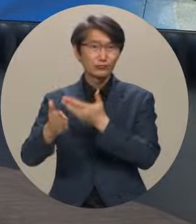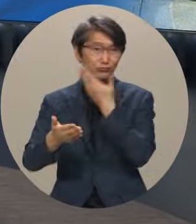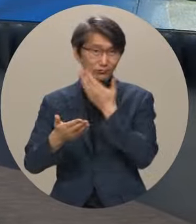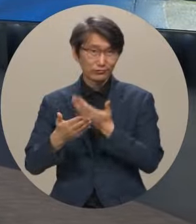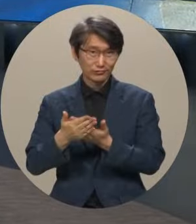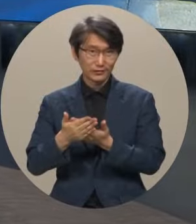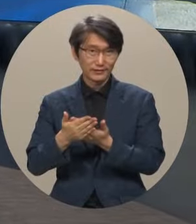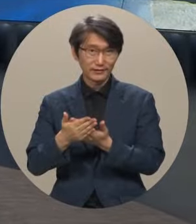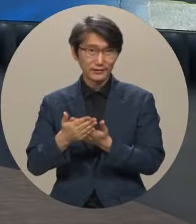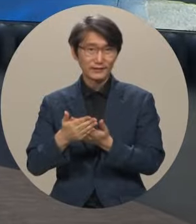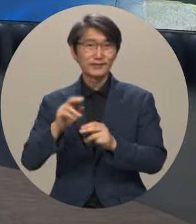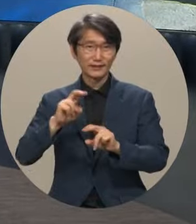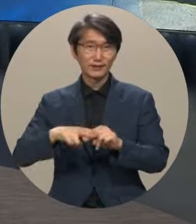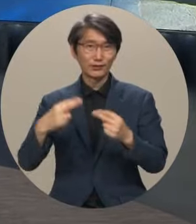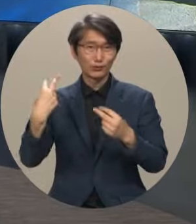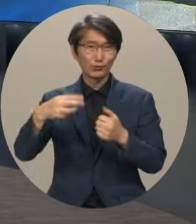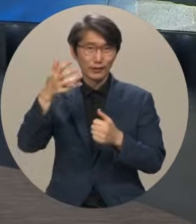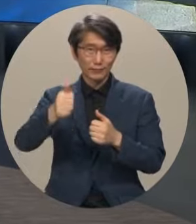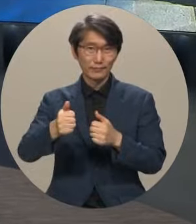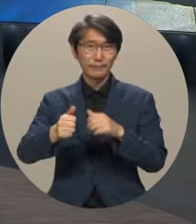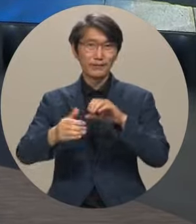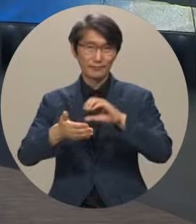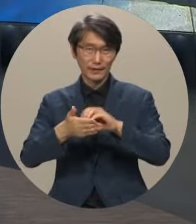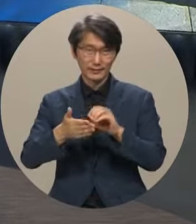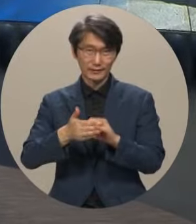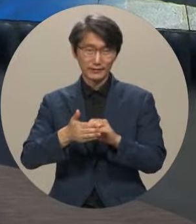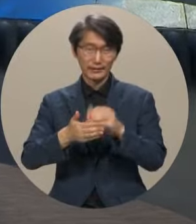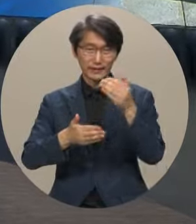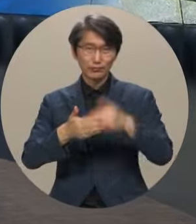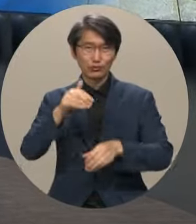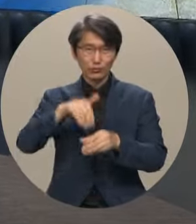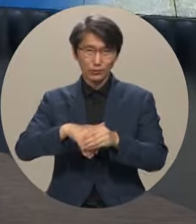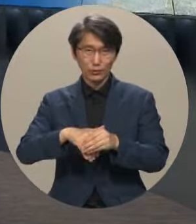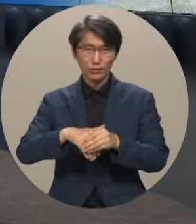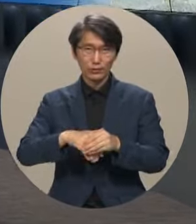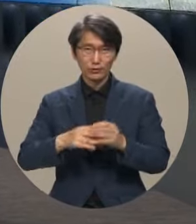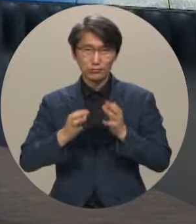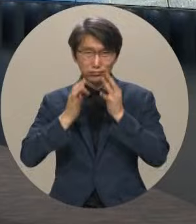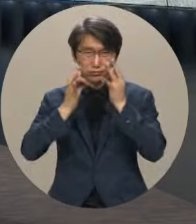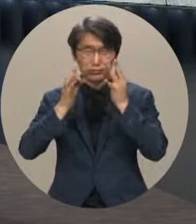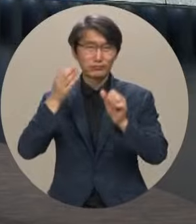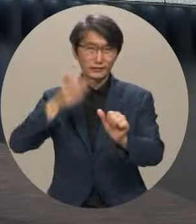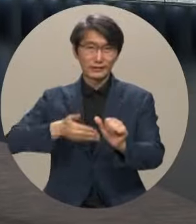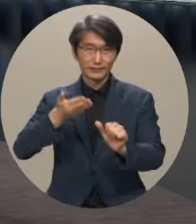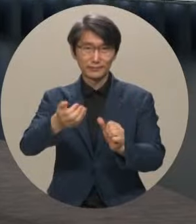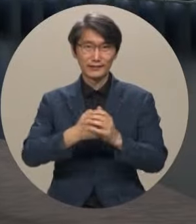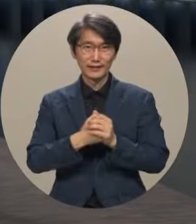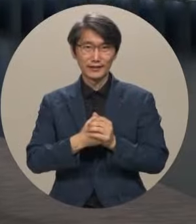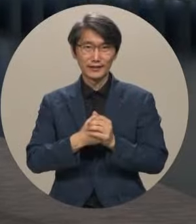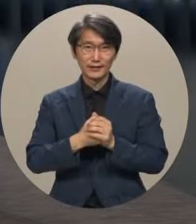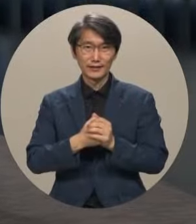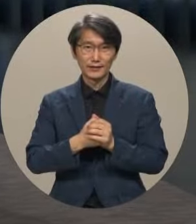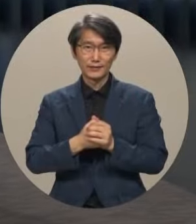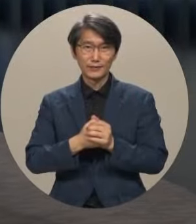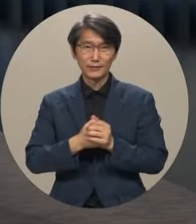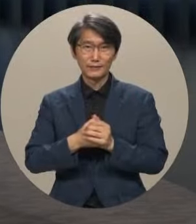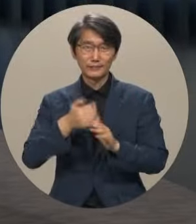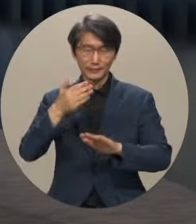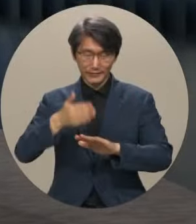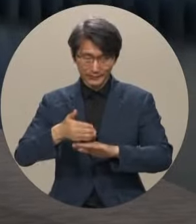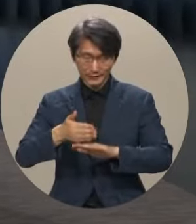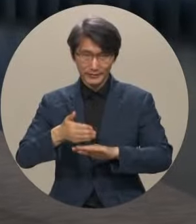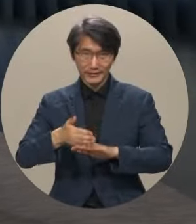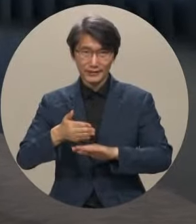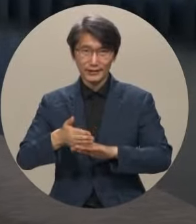중요한 영향을 미치는 자리가 교육감인 만큼 남은 선거 일정에도 최선을 다해서 임해주시기 바라겠습니다. 예, 감사합니다.